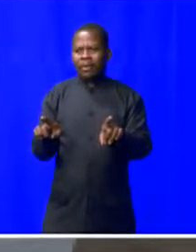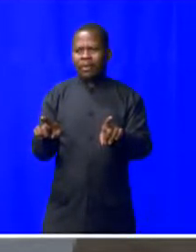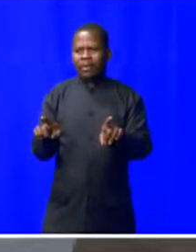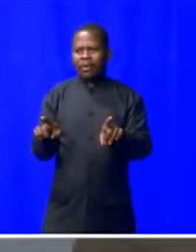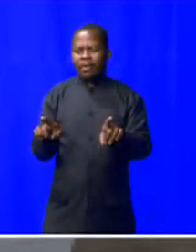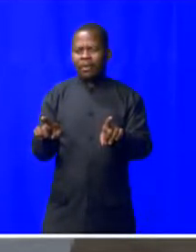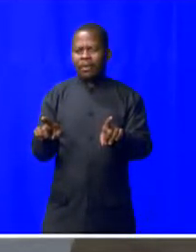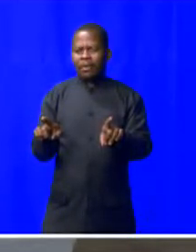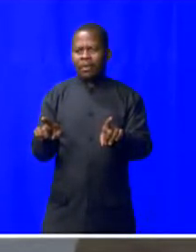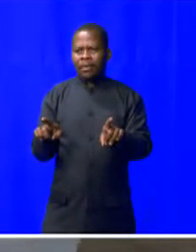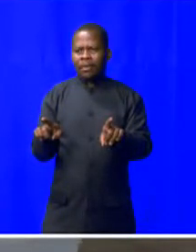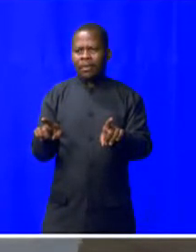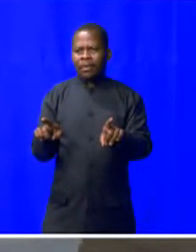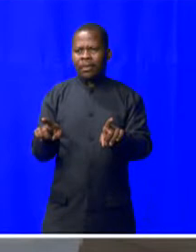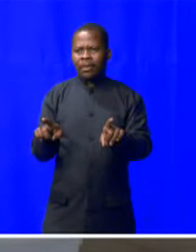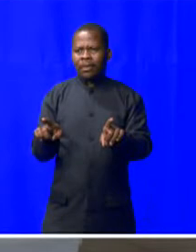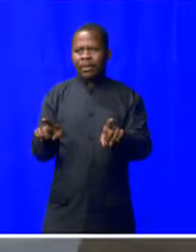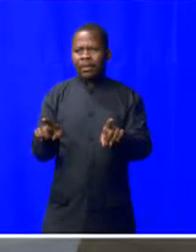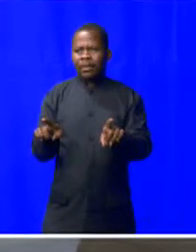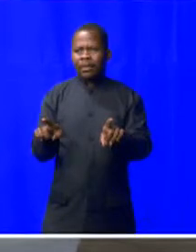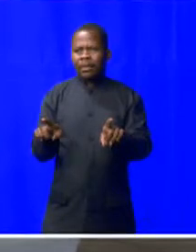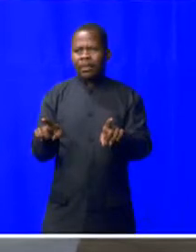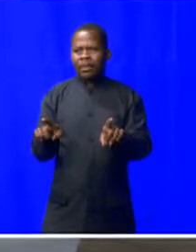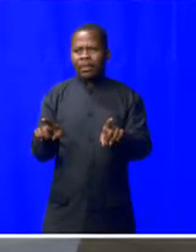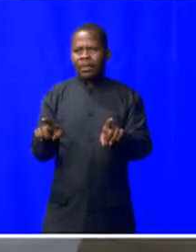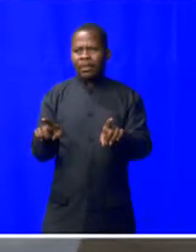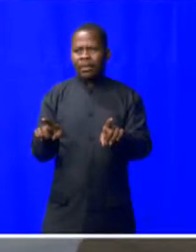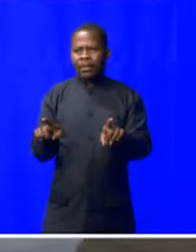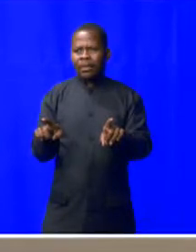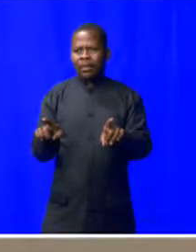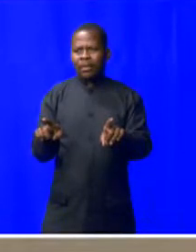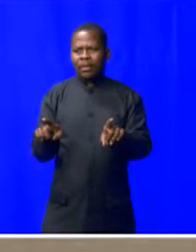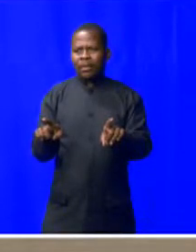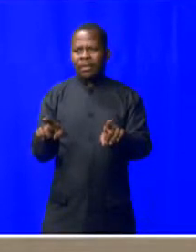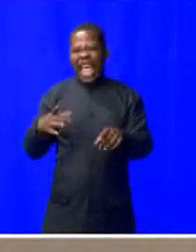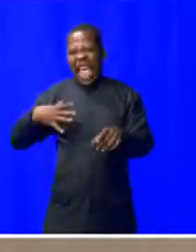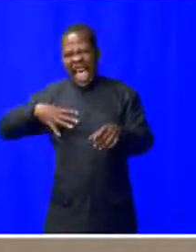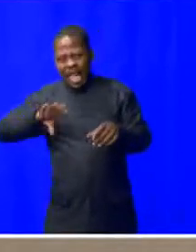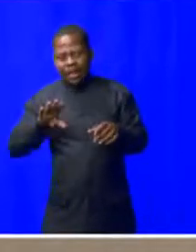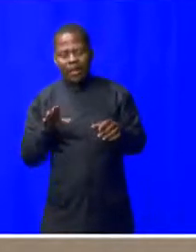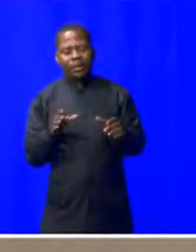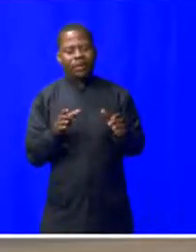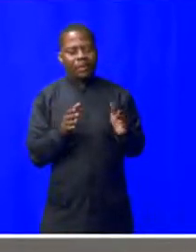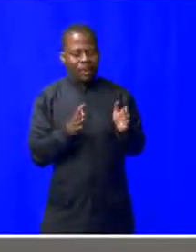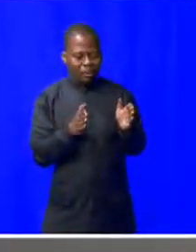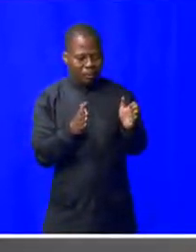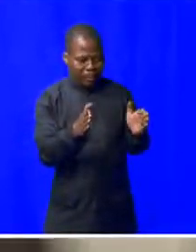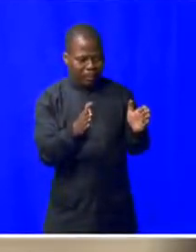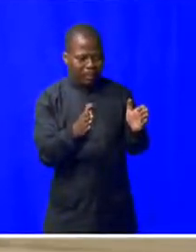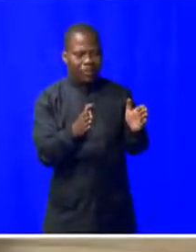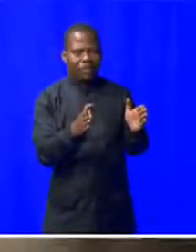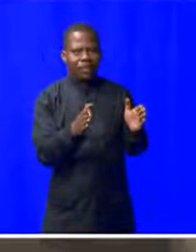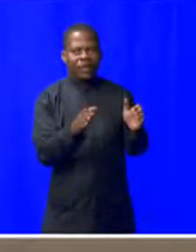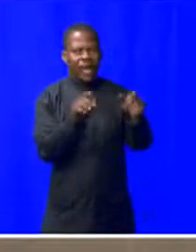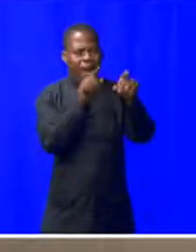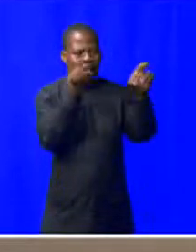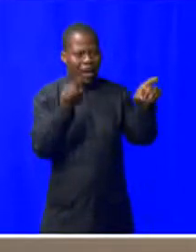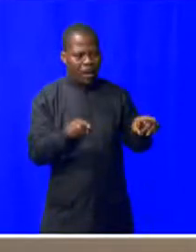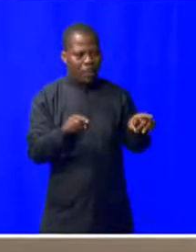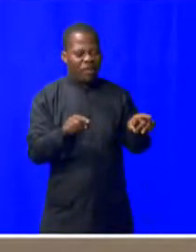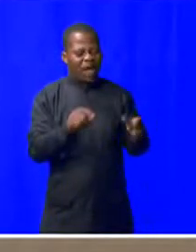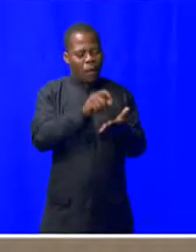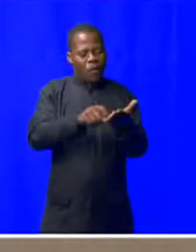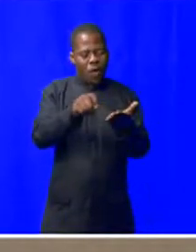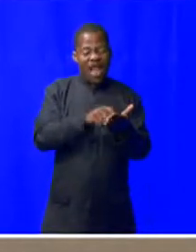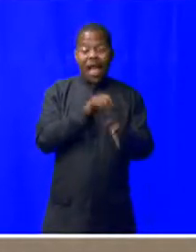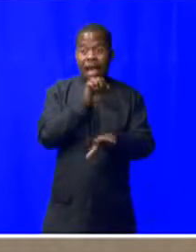sengihambe khona ngibonile kwekuthi kuphinze kube nema sub polling stations lapho khona kuqinisekisa ukuthi lesive